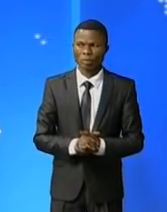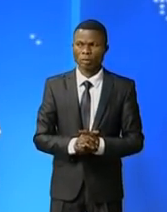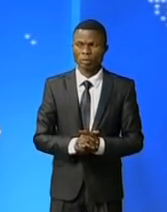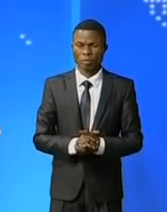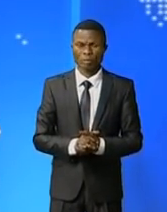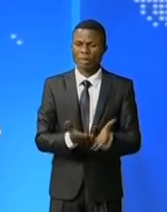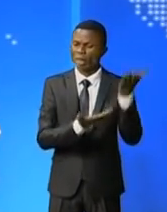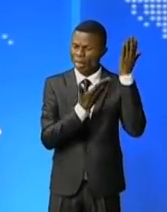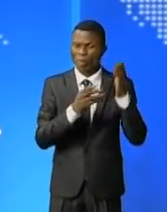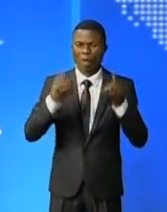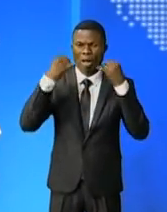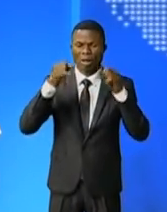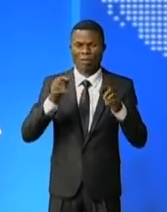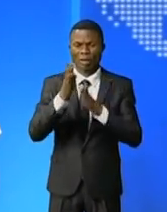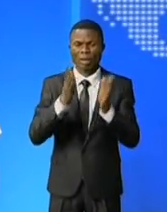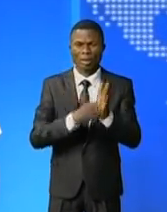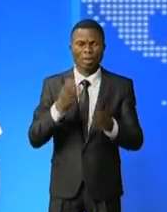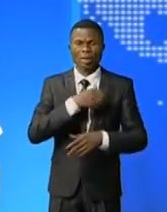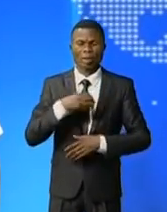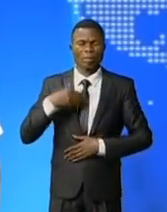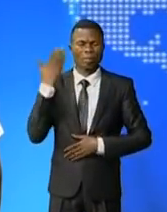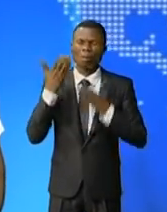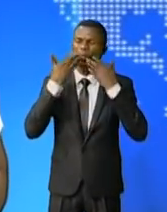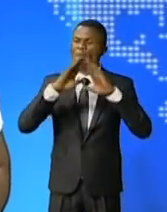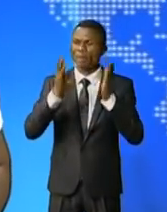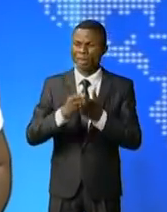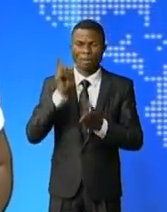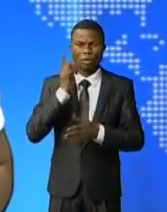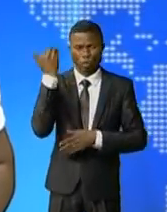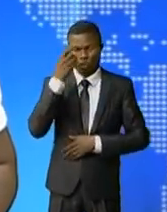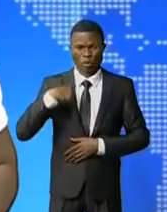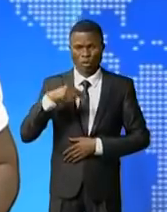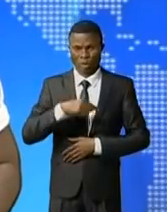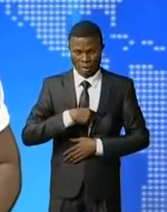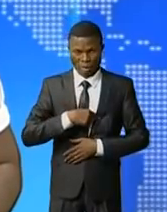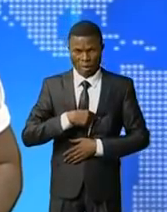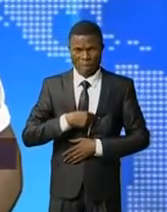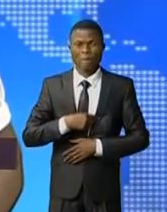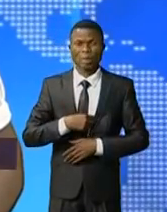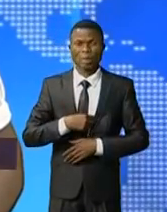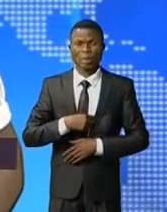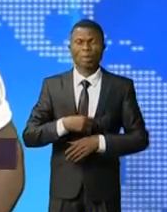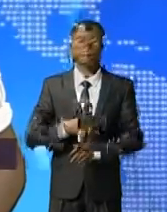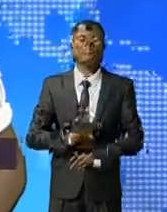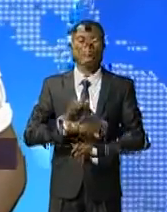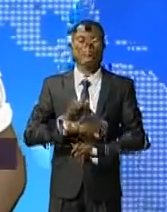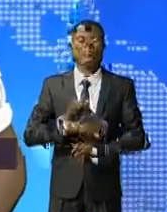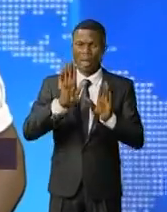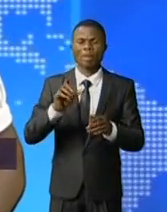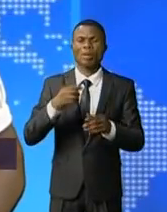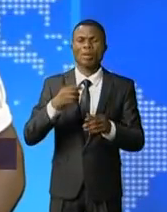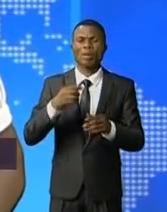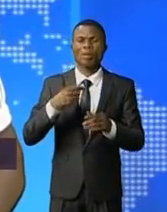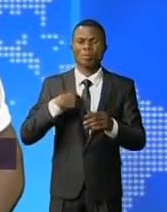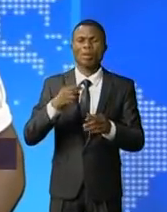C'est l'essentiel de l'actualité de ces 19h. Mesdames et messieurs, merci de nous avoir suivis à travers le monde. Sandra Nyangui reviendra sur ce même